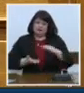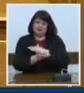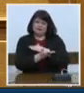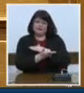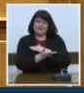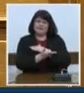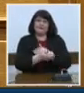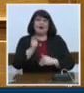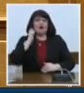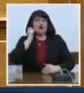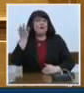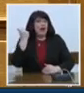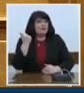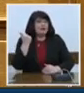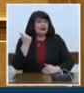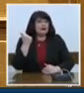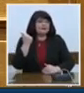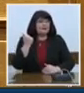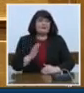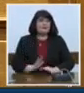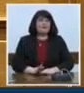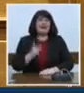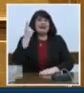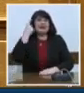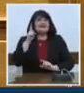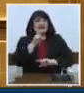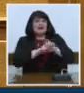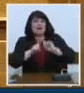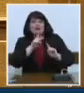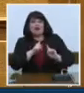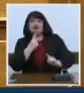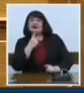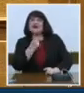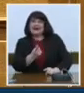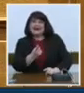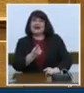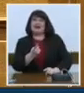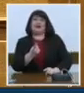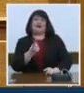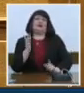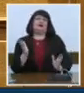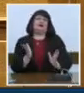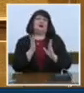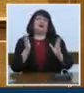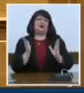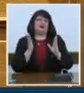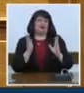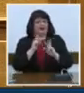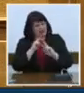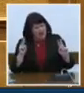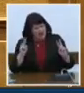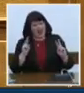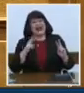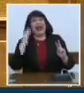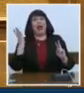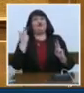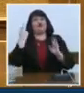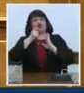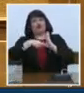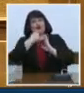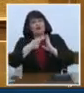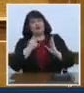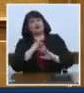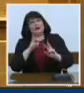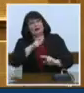ανώνυμη, χωρίς να κατονομάζει τον κύριο Λιγνάδη, τον περιέγραφε όμως με πολύ μεγάλη σαφήνεια, οδηγήθηκε ο κύριος Λιγνάδης σε